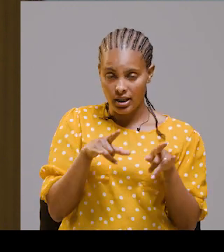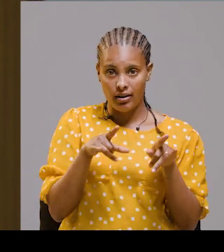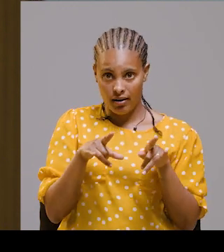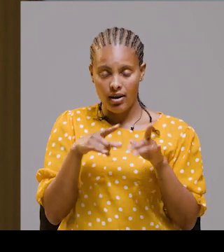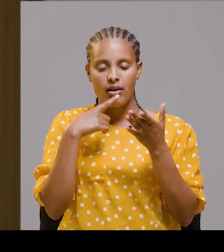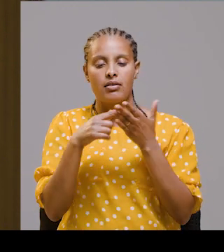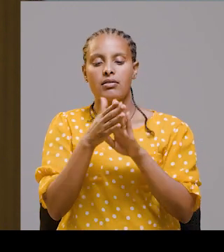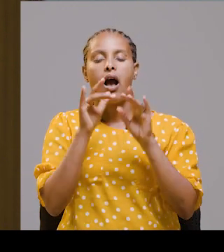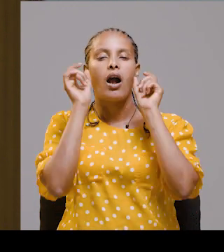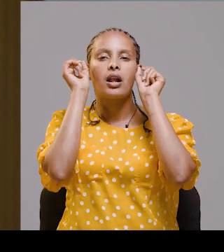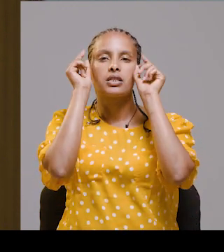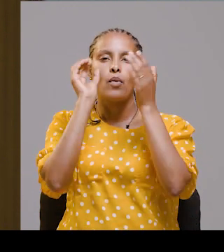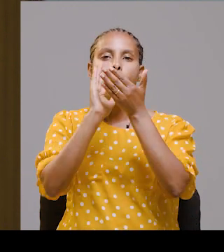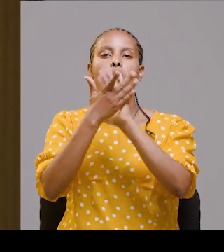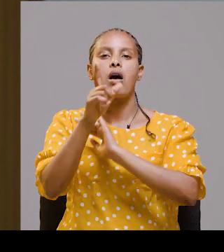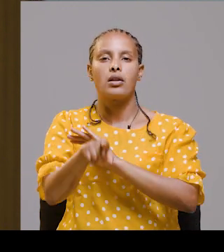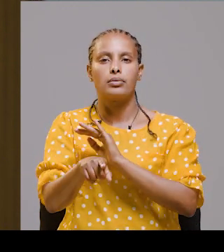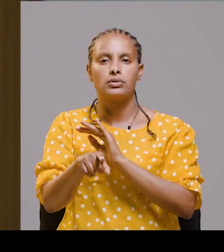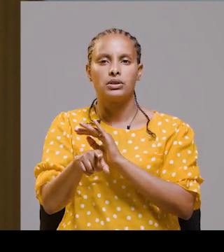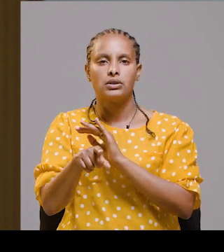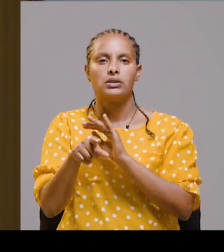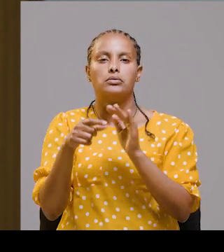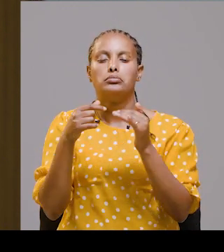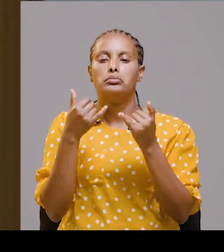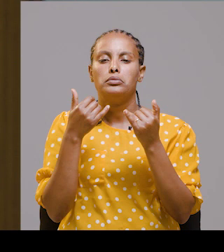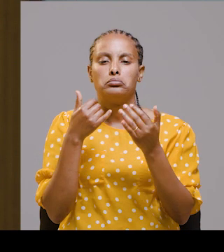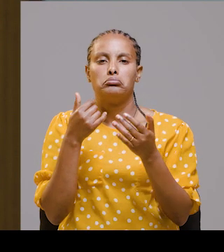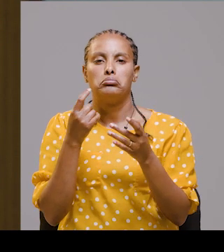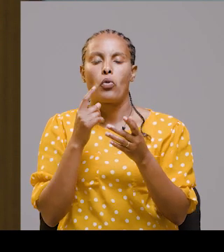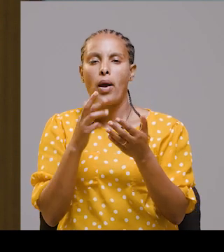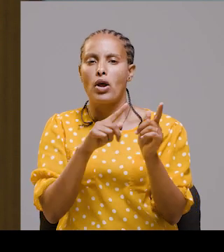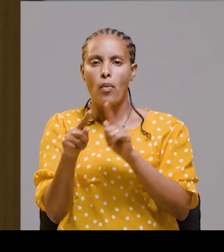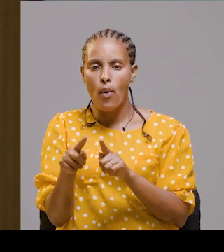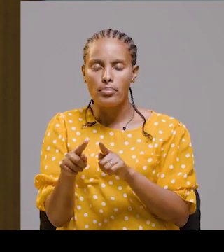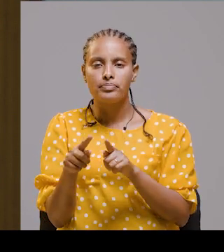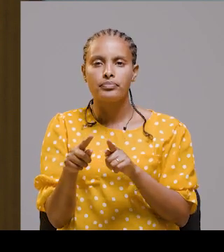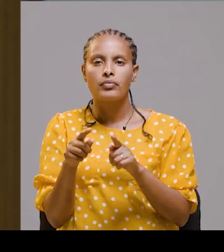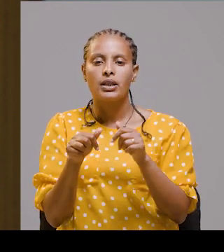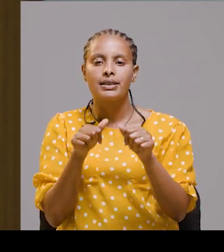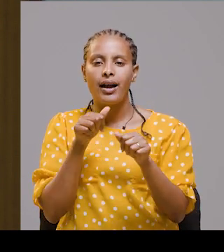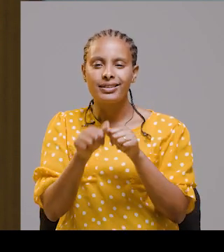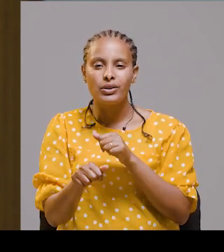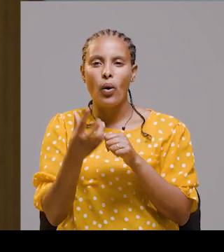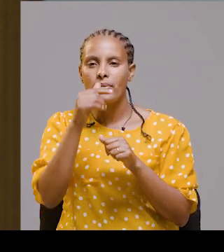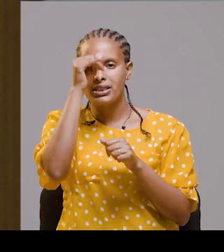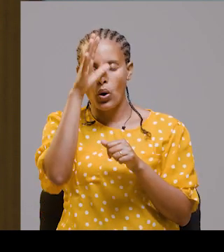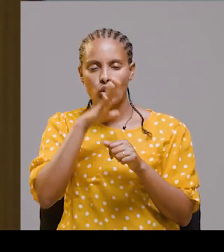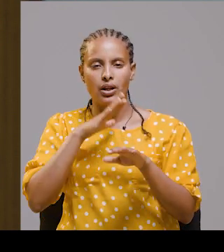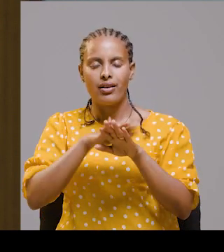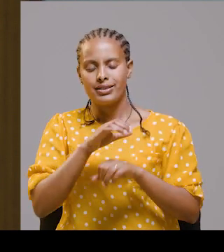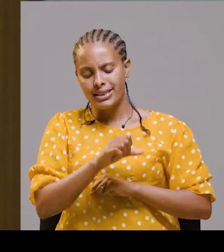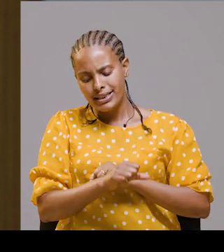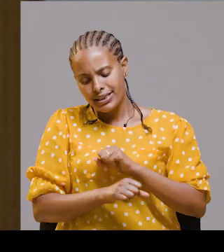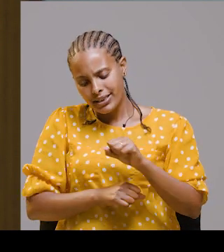ይሄንን ነገር ያገናዘበ መሆን አለበት። ይሄ ትሮማ ኢንፎርምድ አፕሮች የምንለው አይነት ነገር ወይም ደግሞ ጥቃትን ወይም ደግሞ ሰዎች ላይ ያለውን